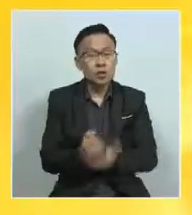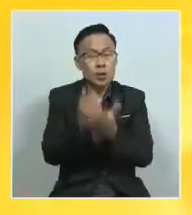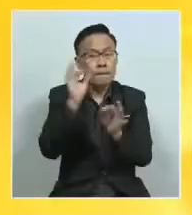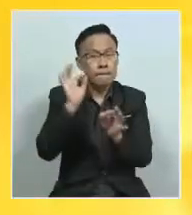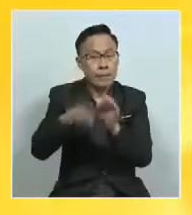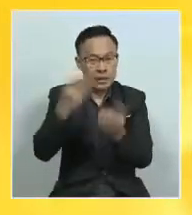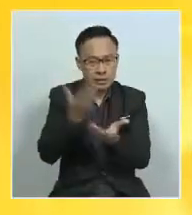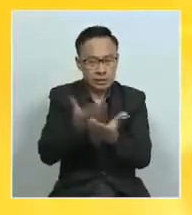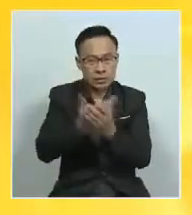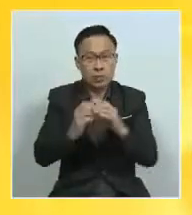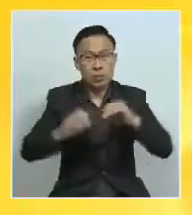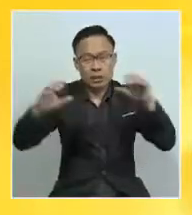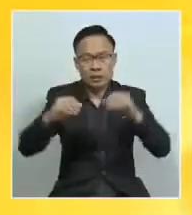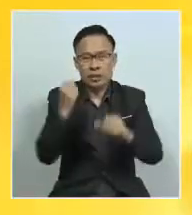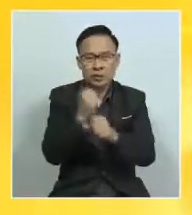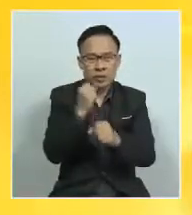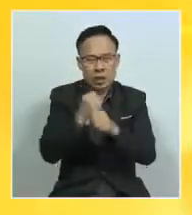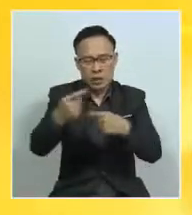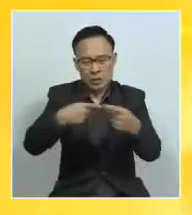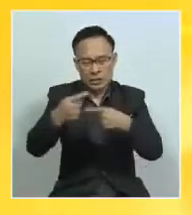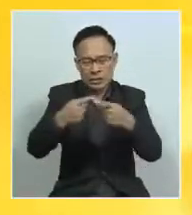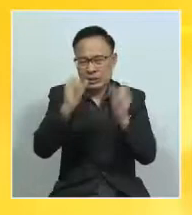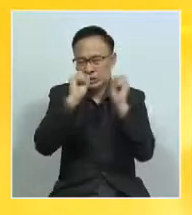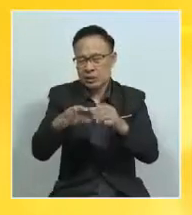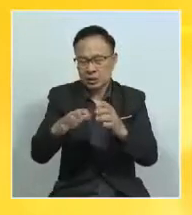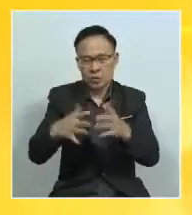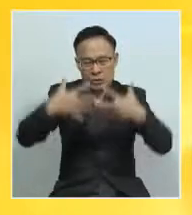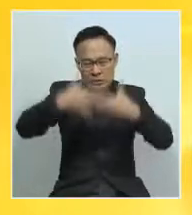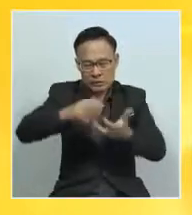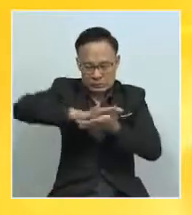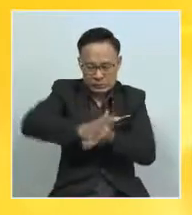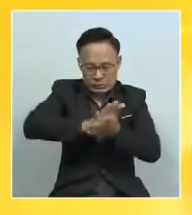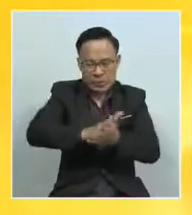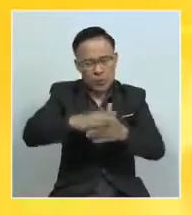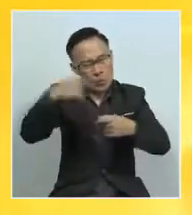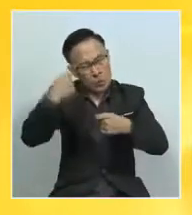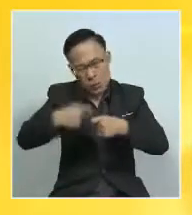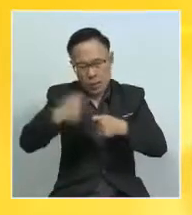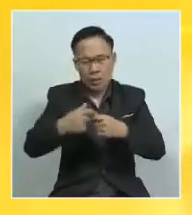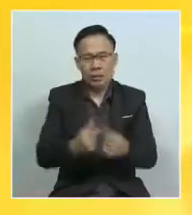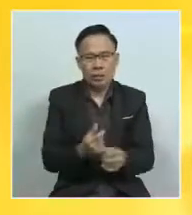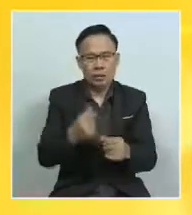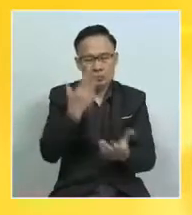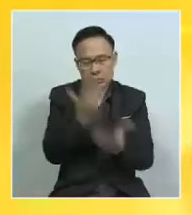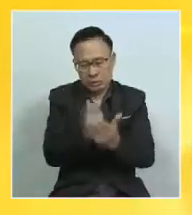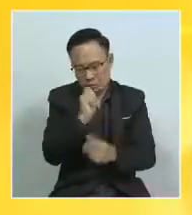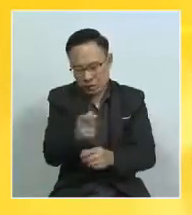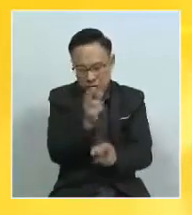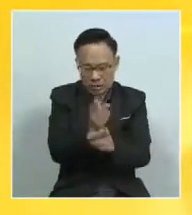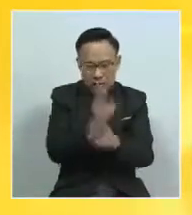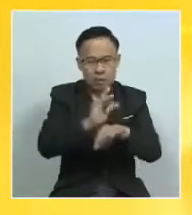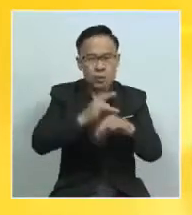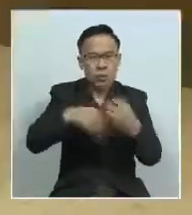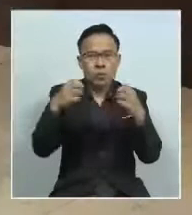าณของภาครัฐในการกำจัดขยะพลาสติกแล้วก็ลดงบประมาณในการดูแลสิ่งแวดล้อมของเราด้วย สำคัญเลยก็คือเรื่อง